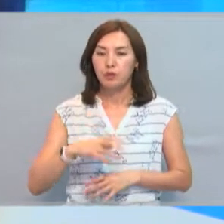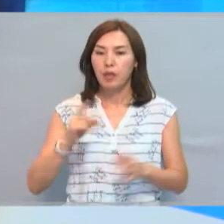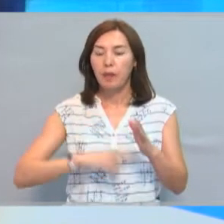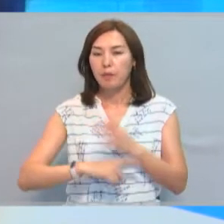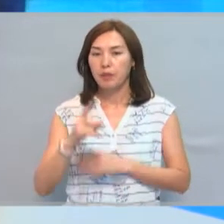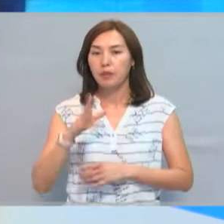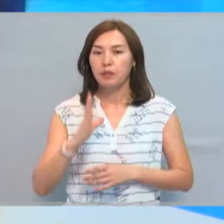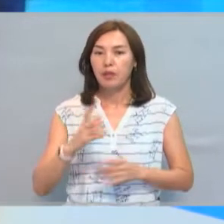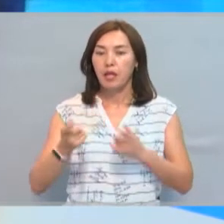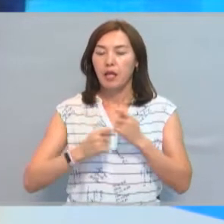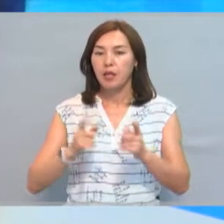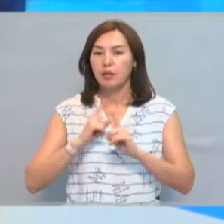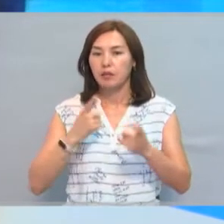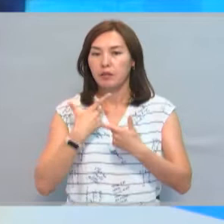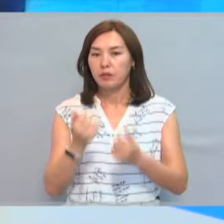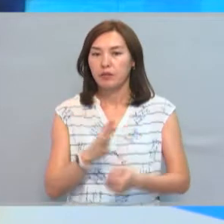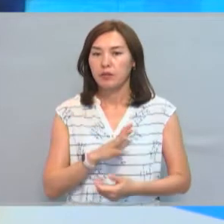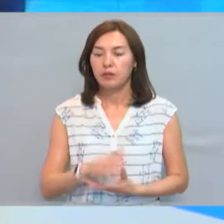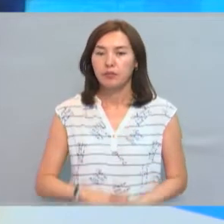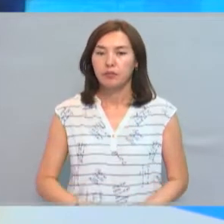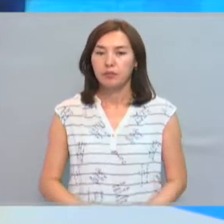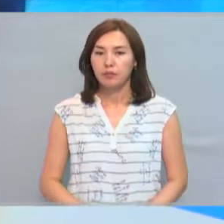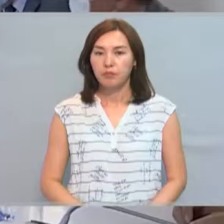төрағалғы мен өткен аппарат отырысында талқыланды.